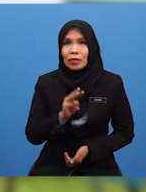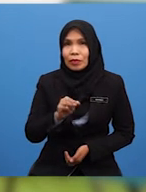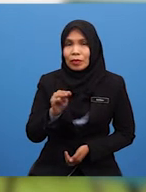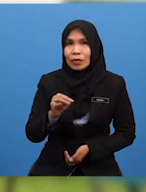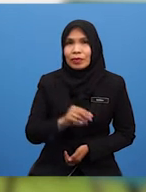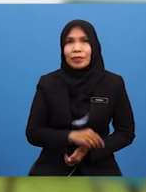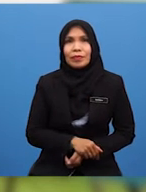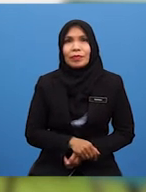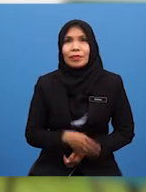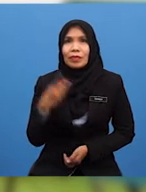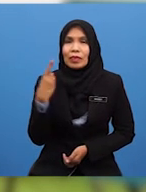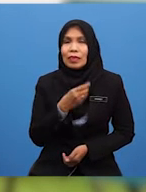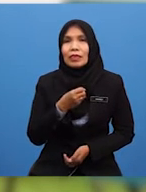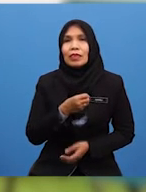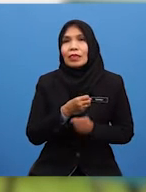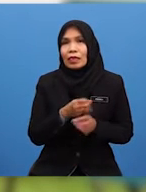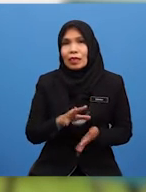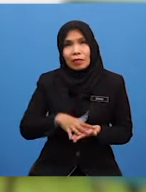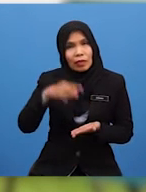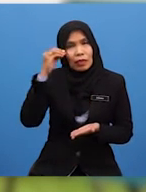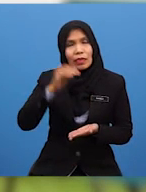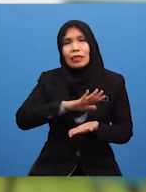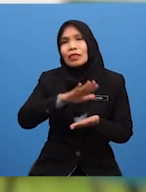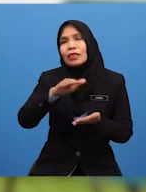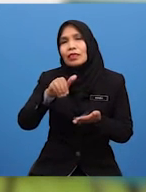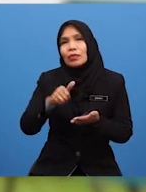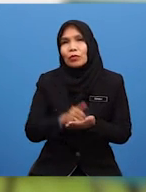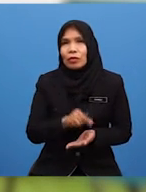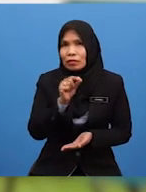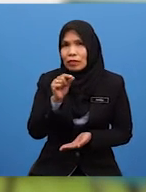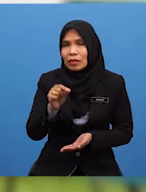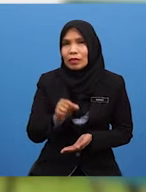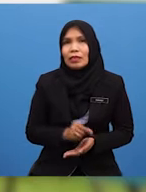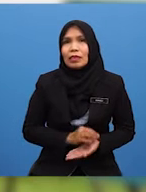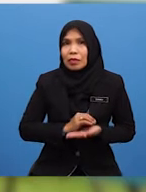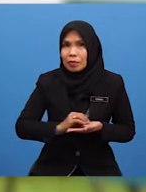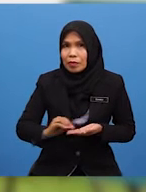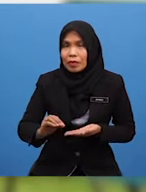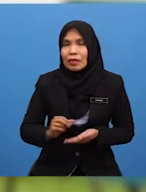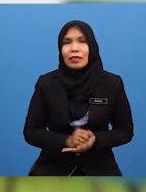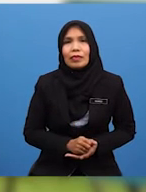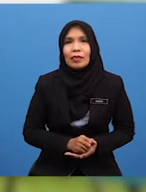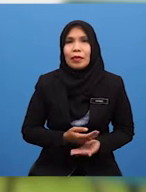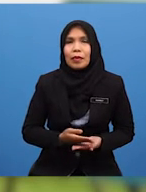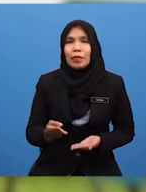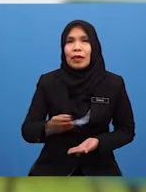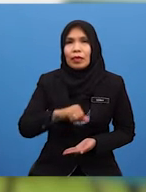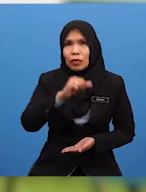Murid-murid, kita telah belajar kesemua titik Braille bagi huruf A sehingga